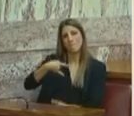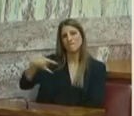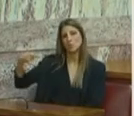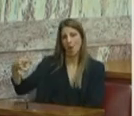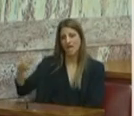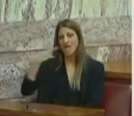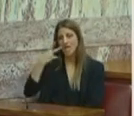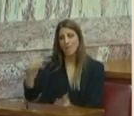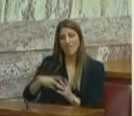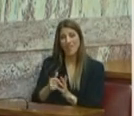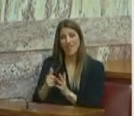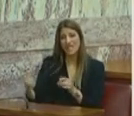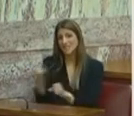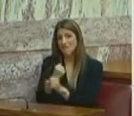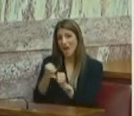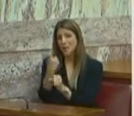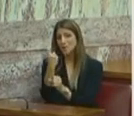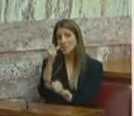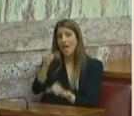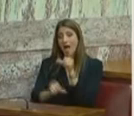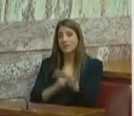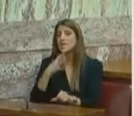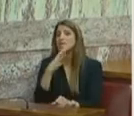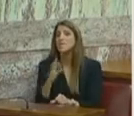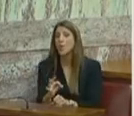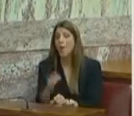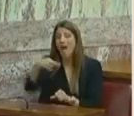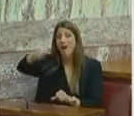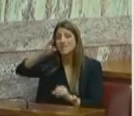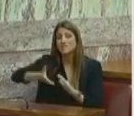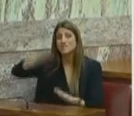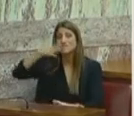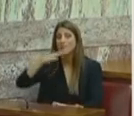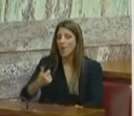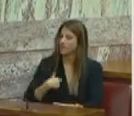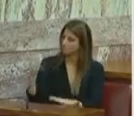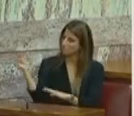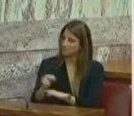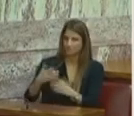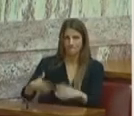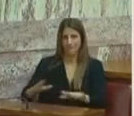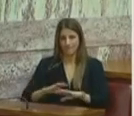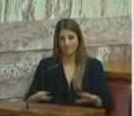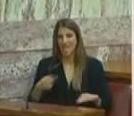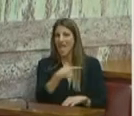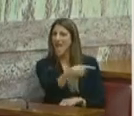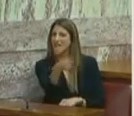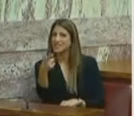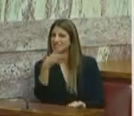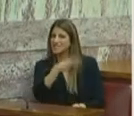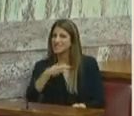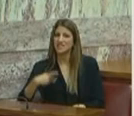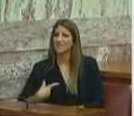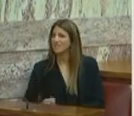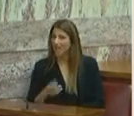γίνει έρευνα και γι' αυτό, να γίνει προανακριτική. Εμείς το ψηφίσαμε. Εσείς, κύριοι του ΣΥΡΙΖΑ, αν